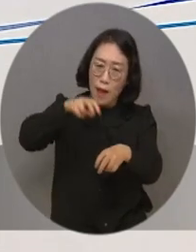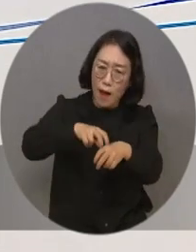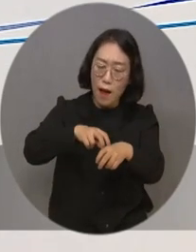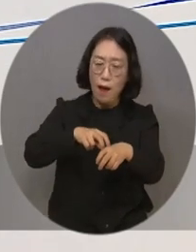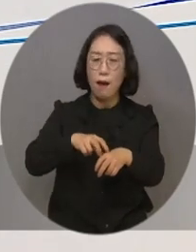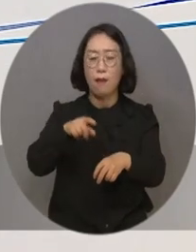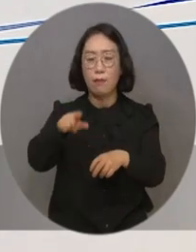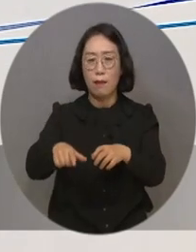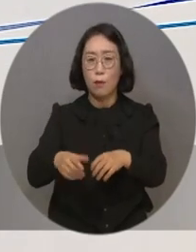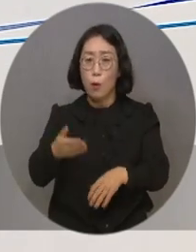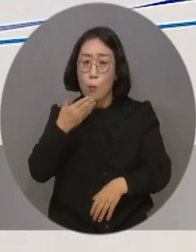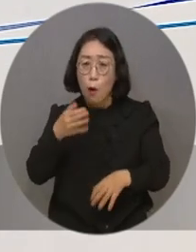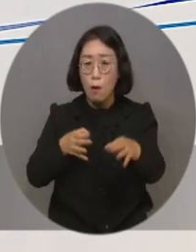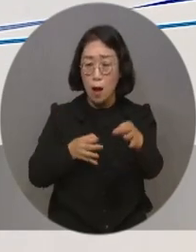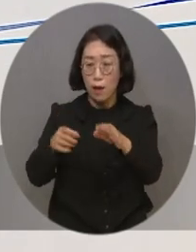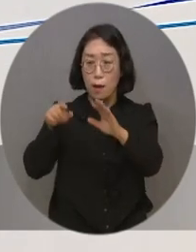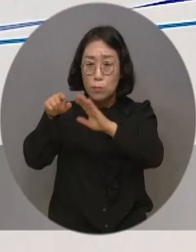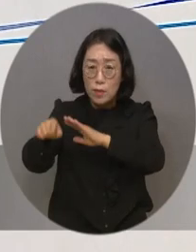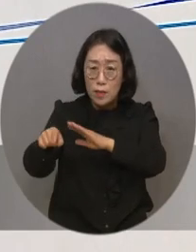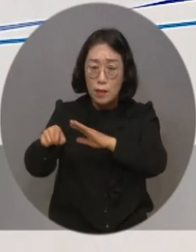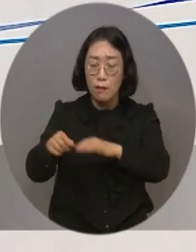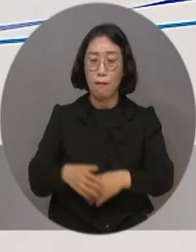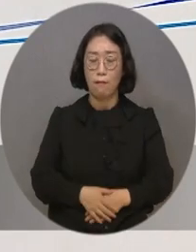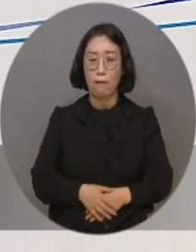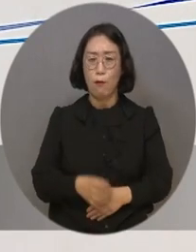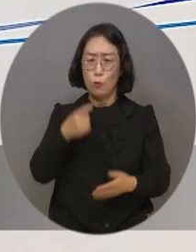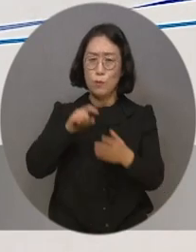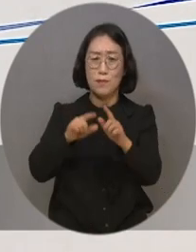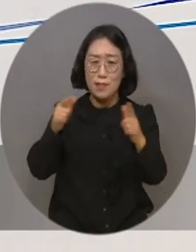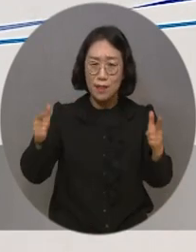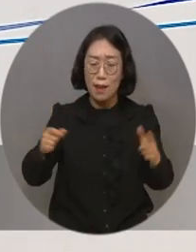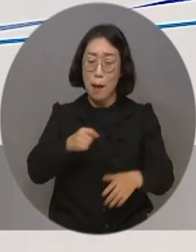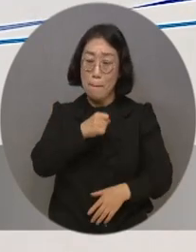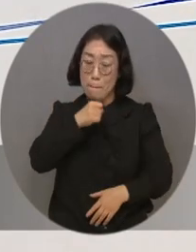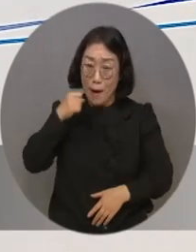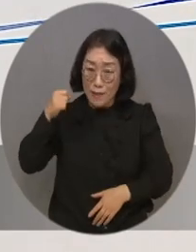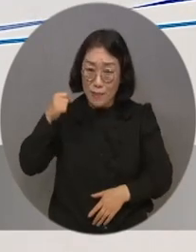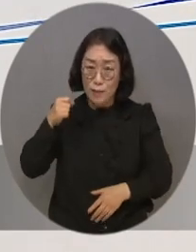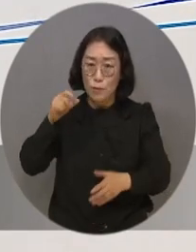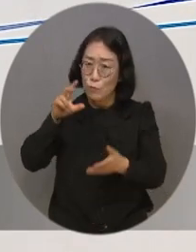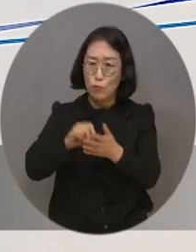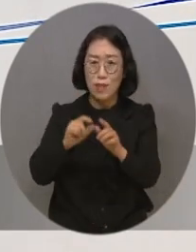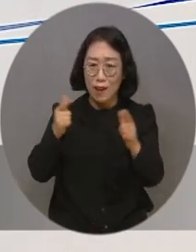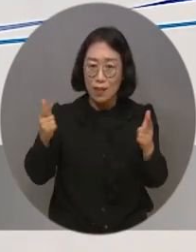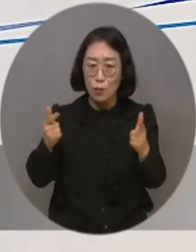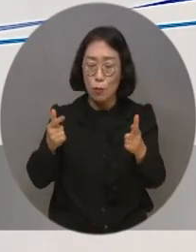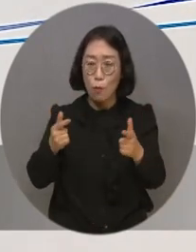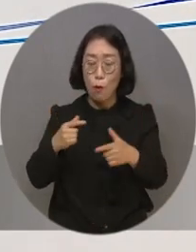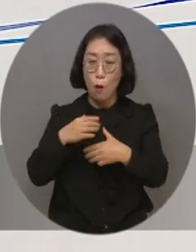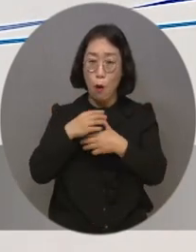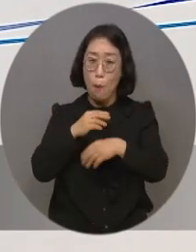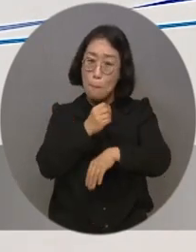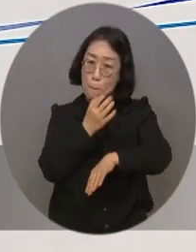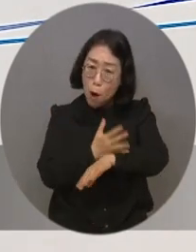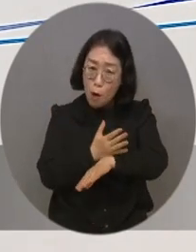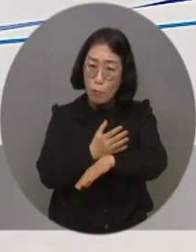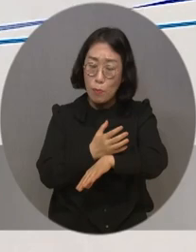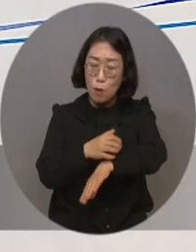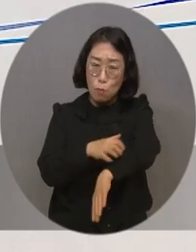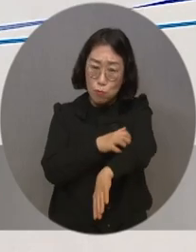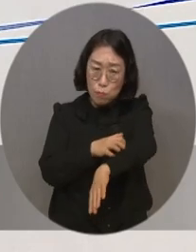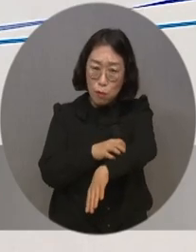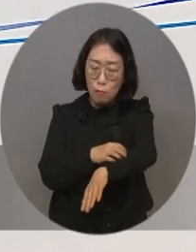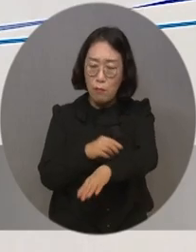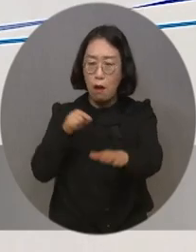하다못해 식당을 간다 했을 때, 이 식당을 가더라도 맛있는 데 가는 것보다 편의설이 없으면 가기 어려웠습니다.